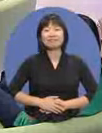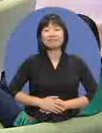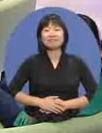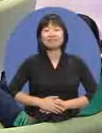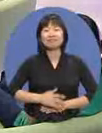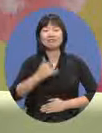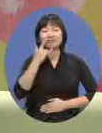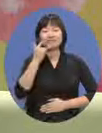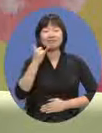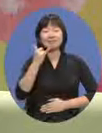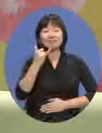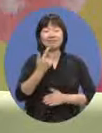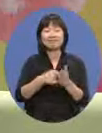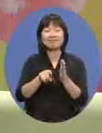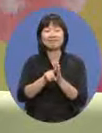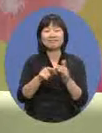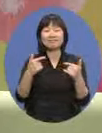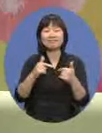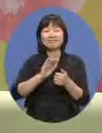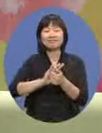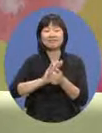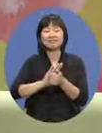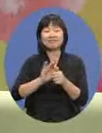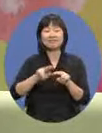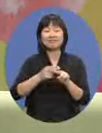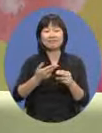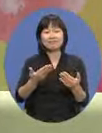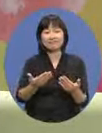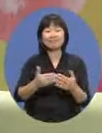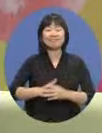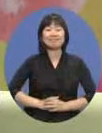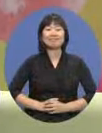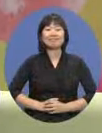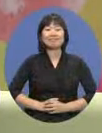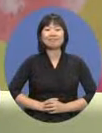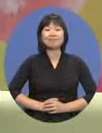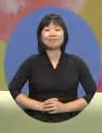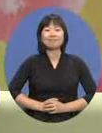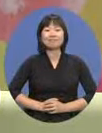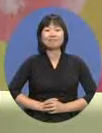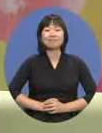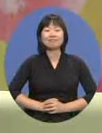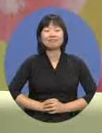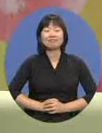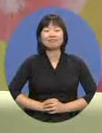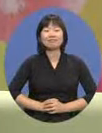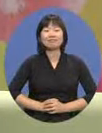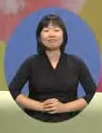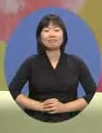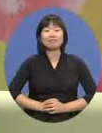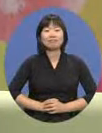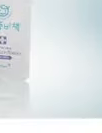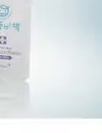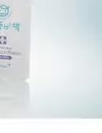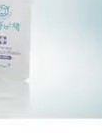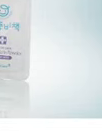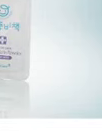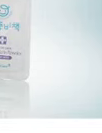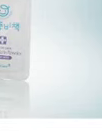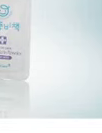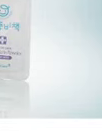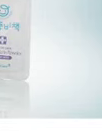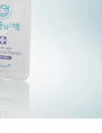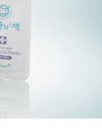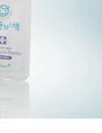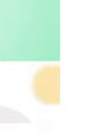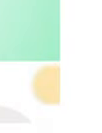네. 네, 부모를 위해서 늘 항상 애써주시는 분들을 위한 선물 소개해드리겠습니다. 궁중비책에서 프리미엄 베이비 한방 스킨케어 세트